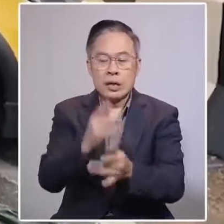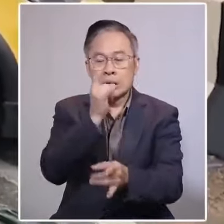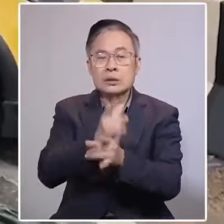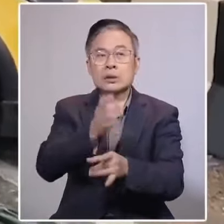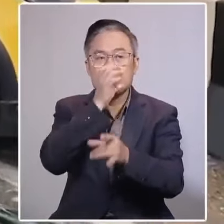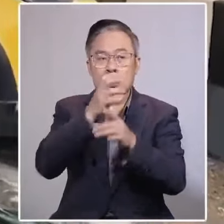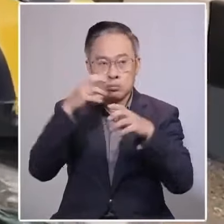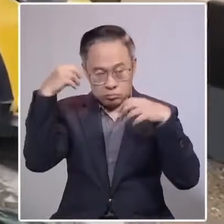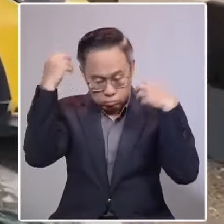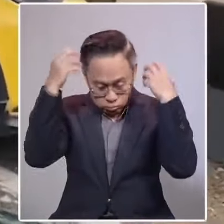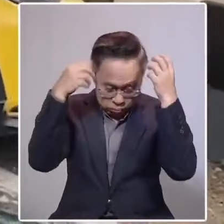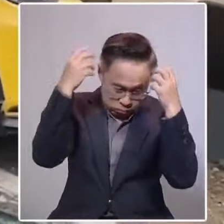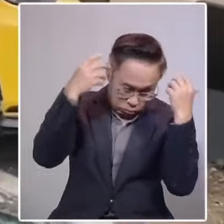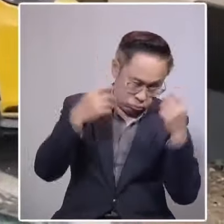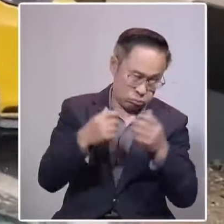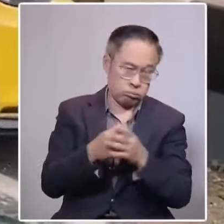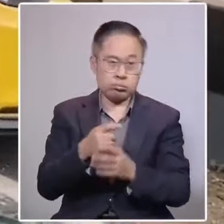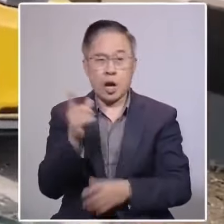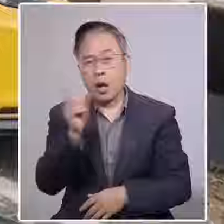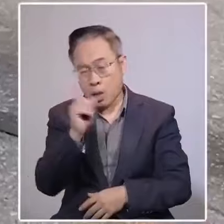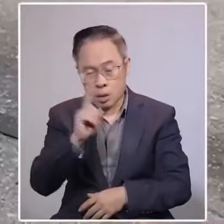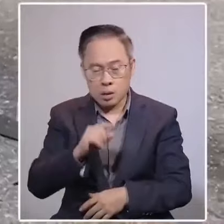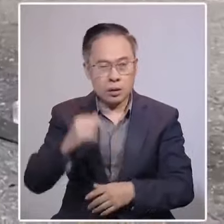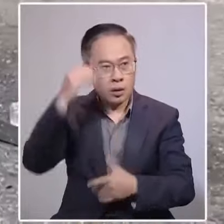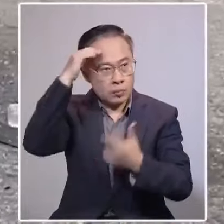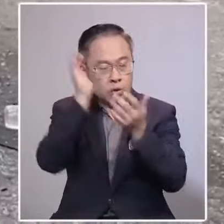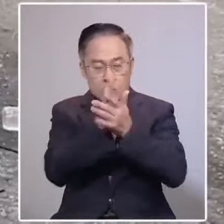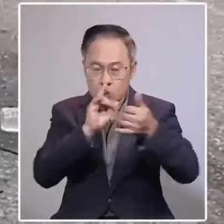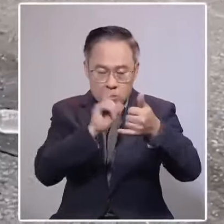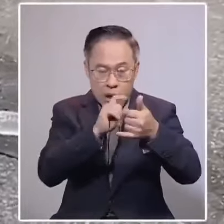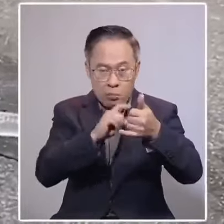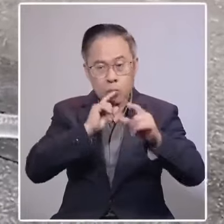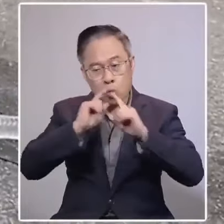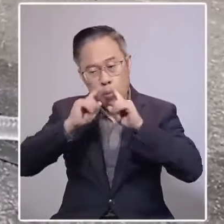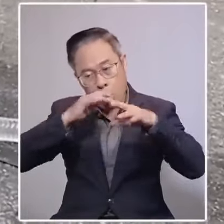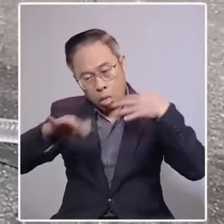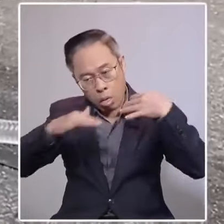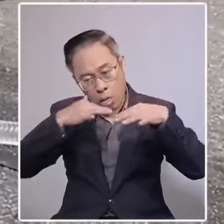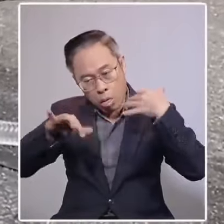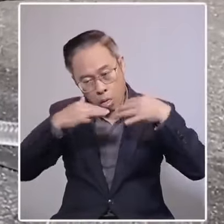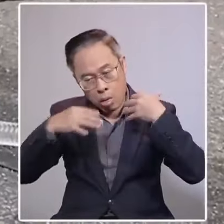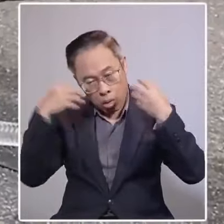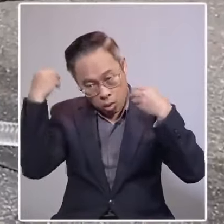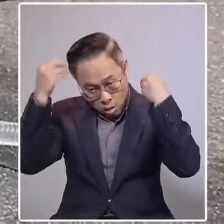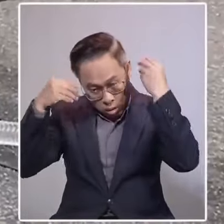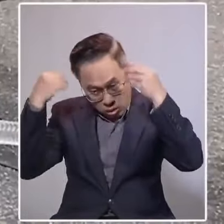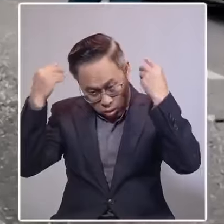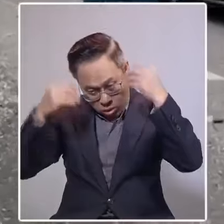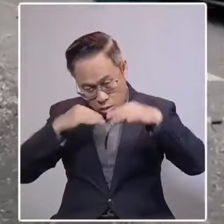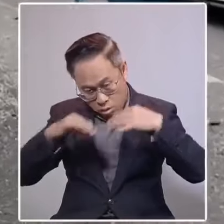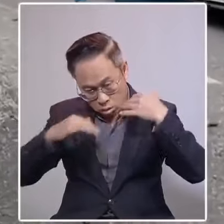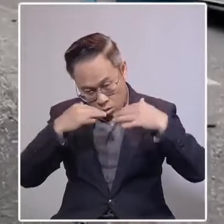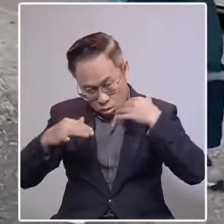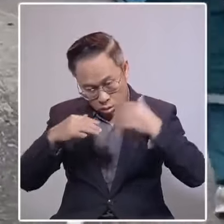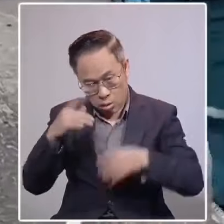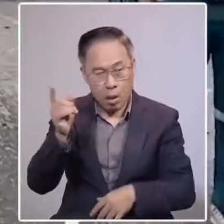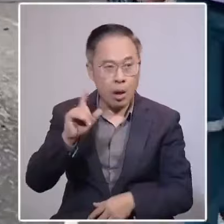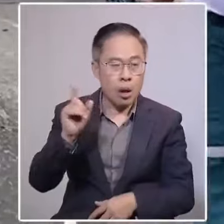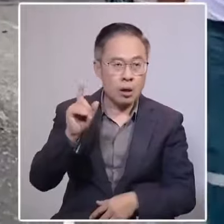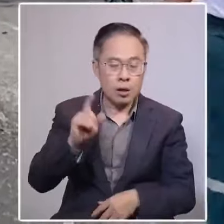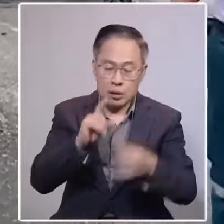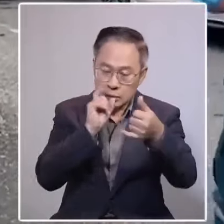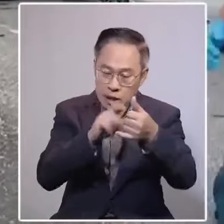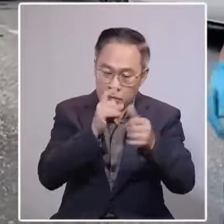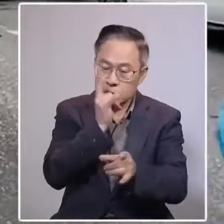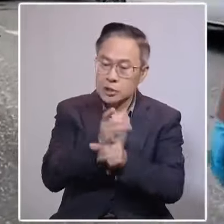เจ้าหน้าที่ไปเจอเนี่ยพูดจาแบบวกวนเลยอ่ะนะฮะคุยไม่รู้เรื่องลงมาจากรถเนี่ยคุยไม่รู้เรื่องเจ้าหน้าที่